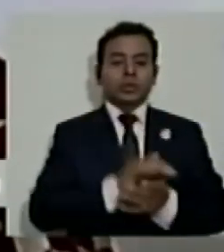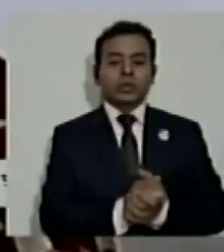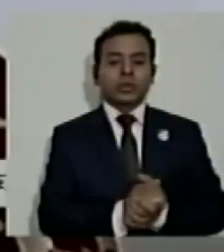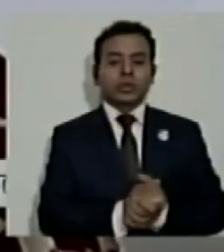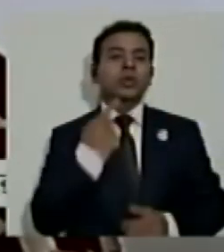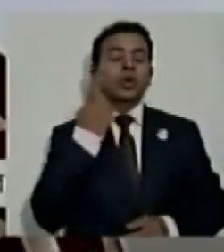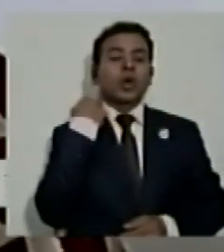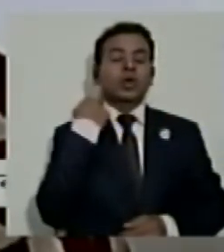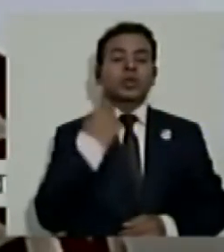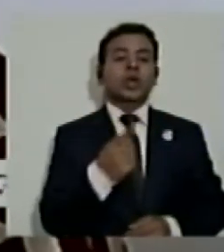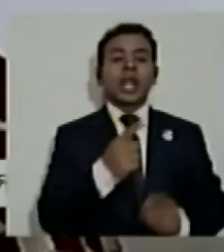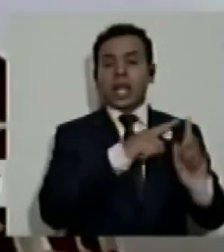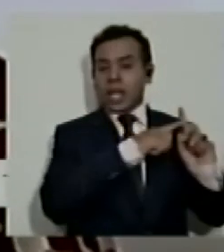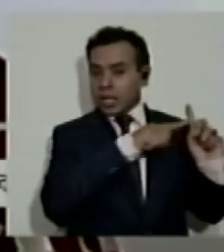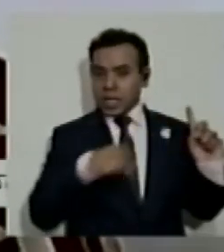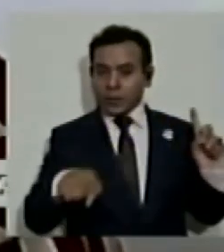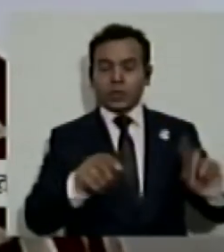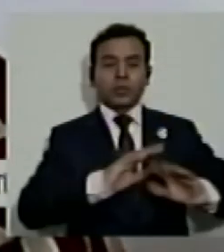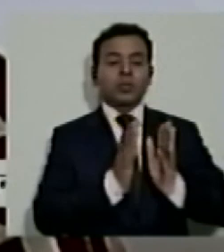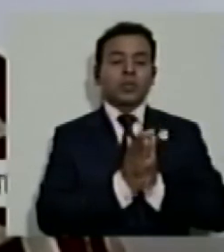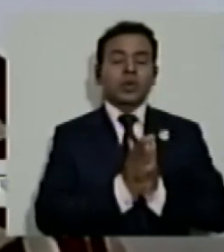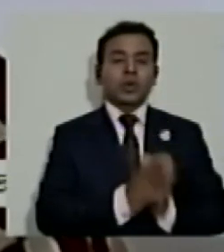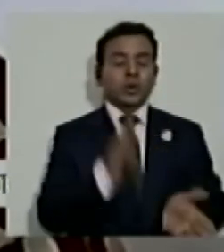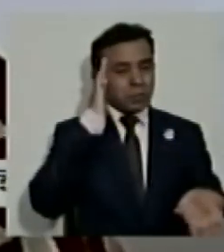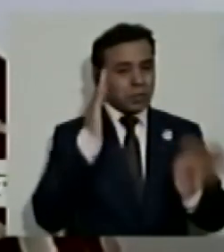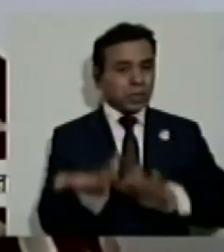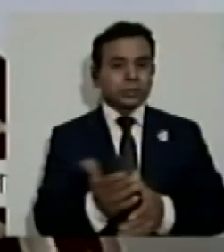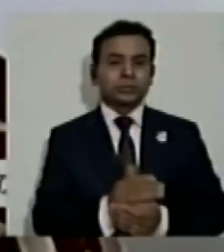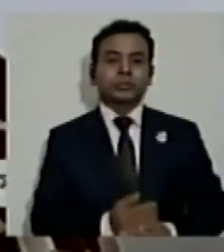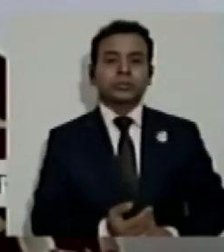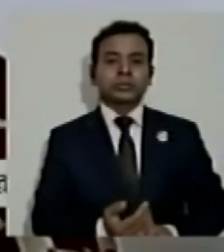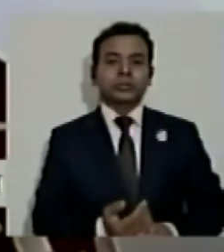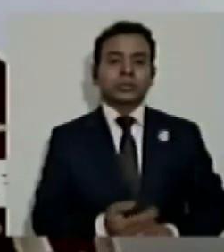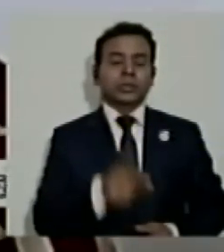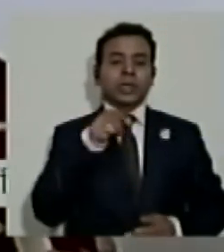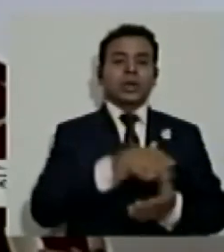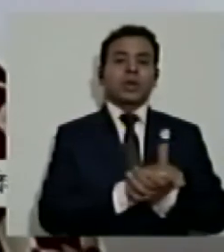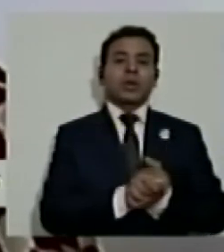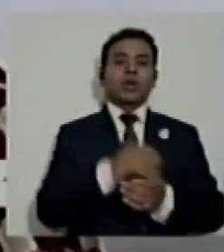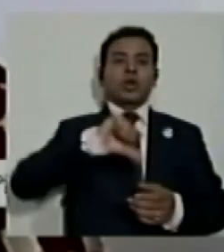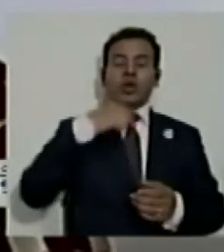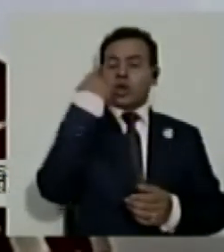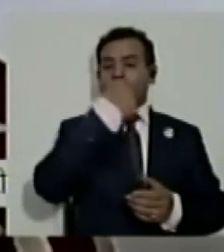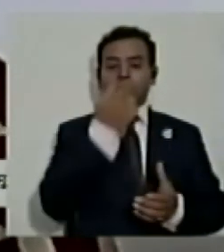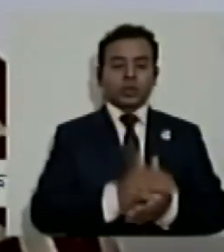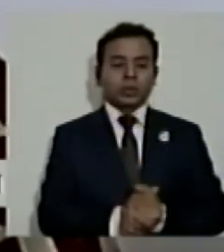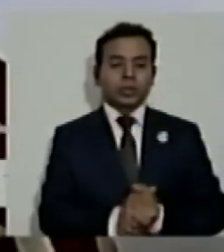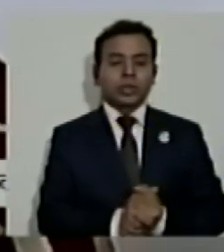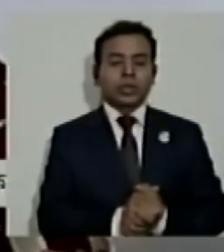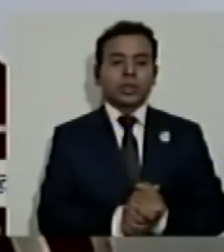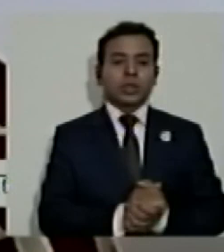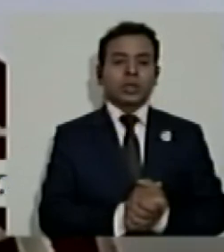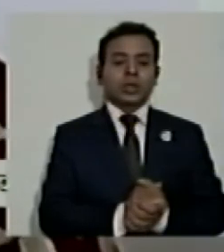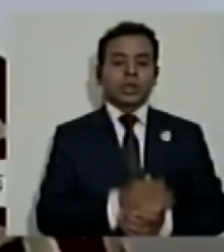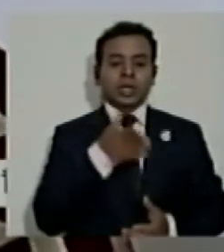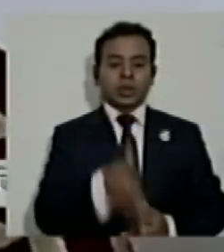করেছেন 9 জন, এ নিয়ে সর্বমোট মৃত্যুর সংখ্যা 92 জন। আমরা তাদের সবার